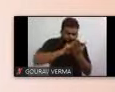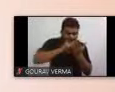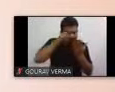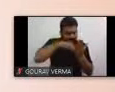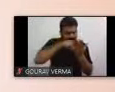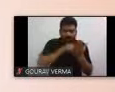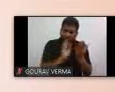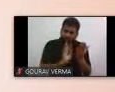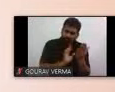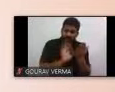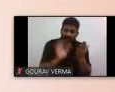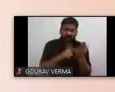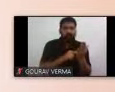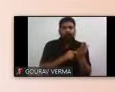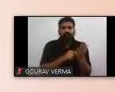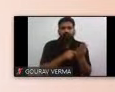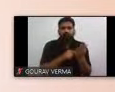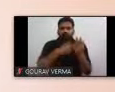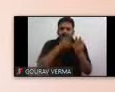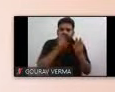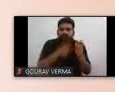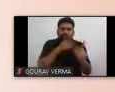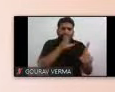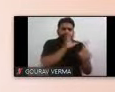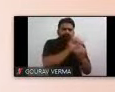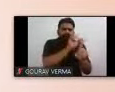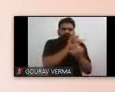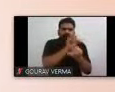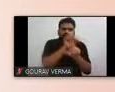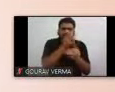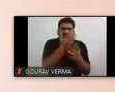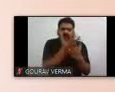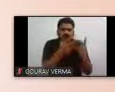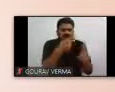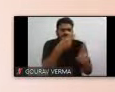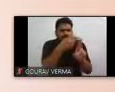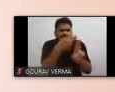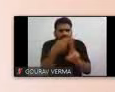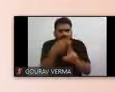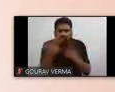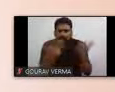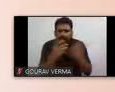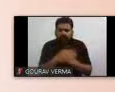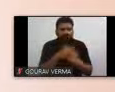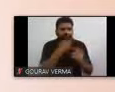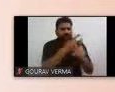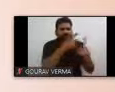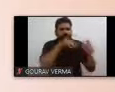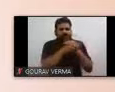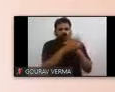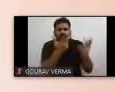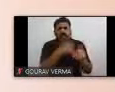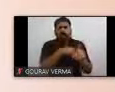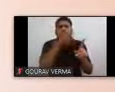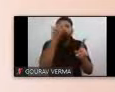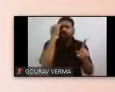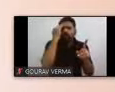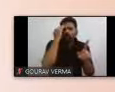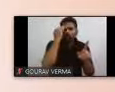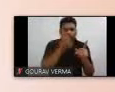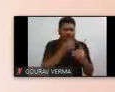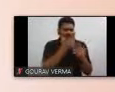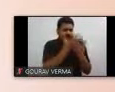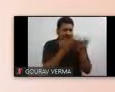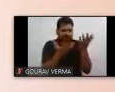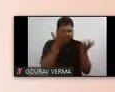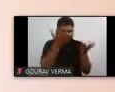आल्सो आइडेंटिफाइंग थिंग्स, चीजों का नाम जानना, चीजों को पहचानना, चीजों में डिफरेंस, ये